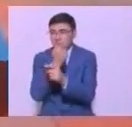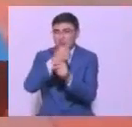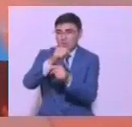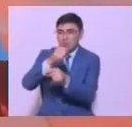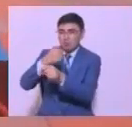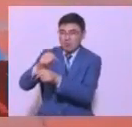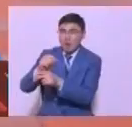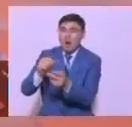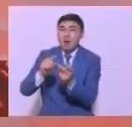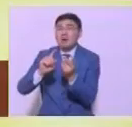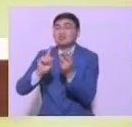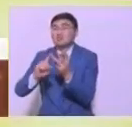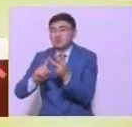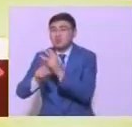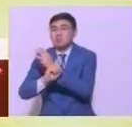уступил сопернику.